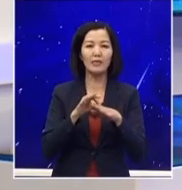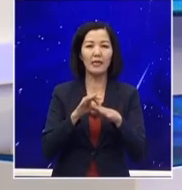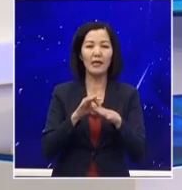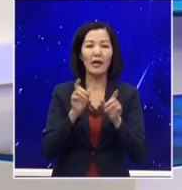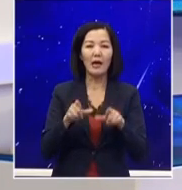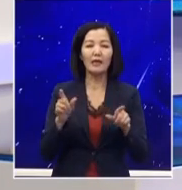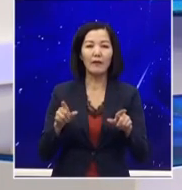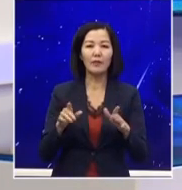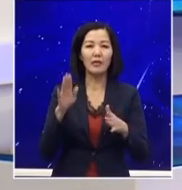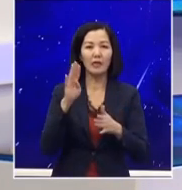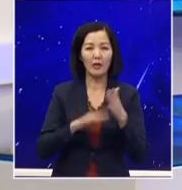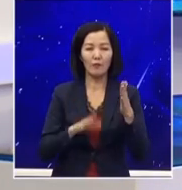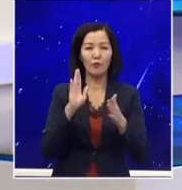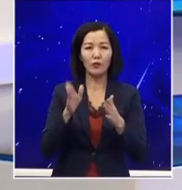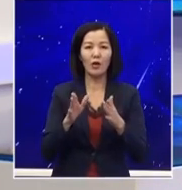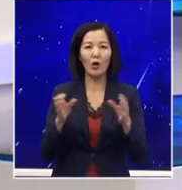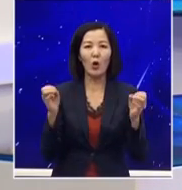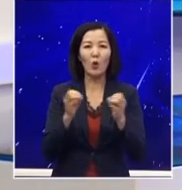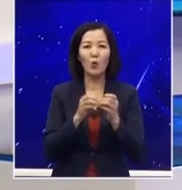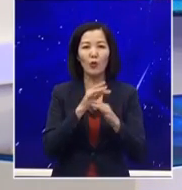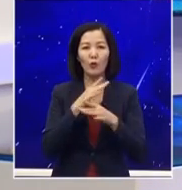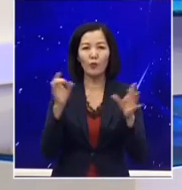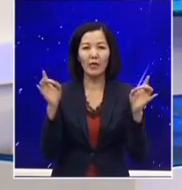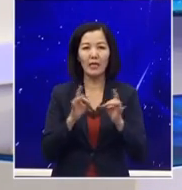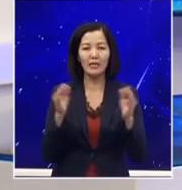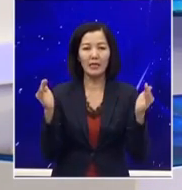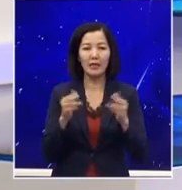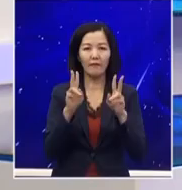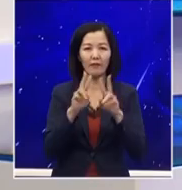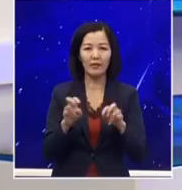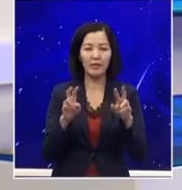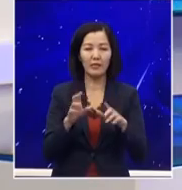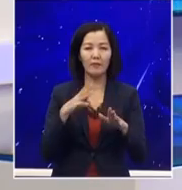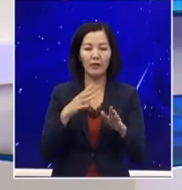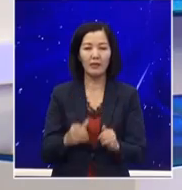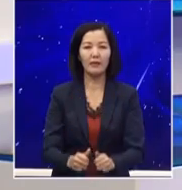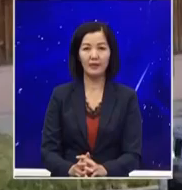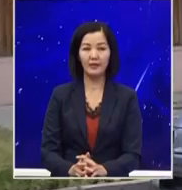бастаған мониторинг тобы шаһардағы 10-нан аса ресторан кафені тексеріп қайтты.